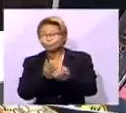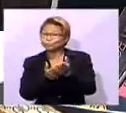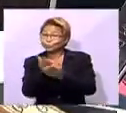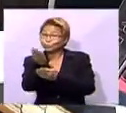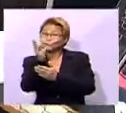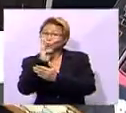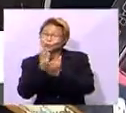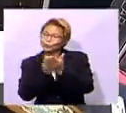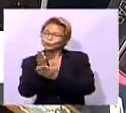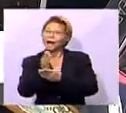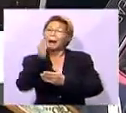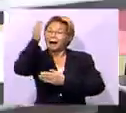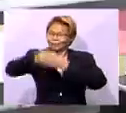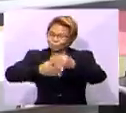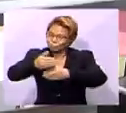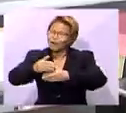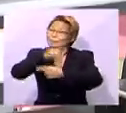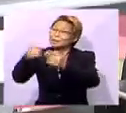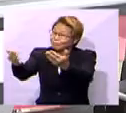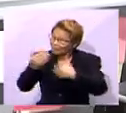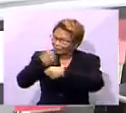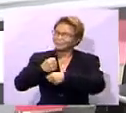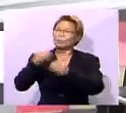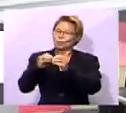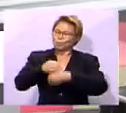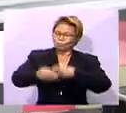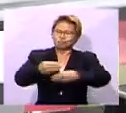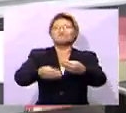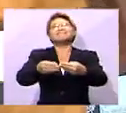langsung akan lebih produktif apabila kembali bekerja.